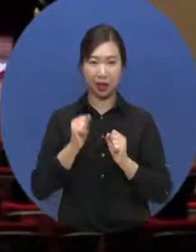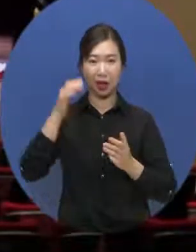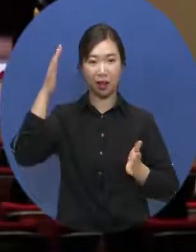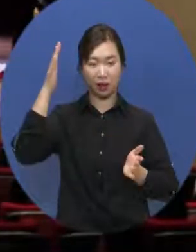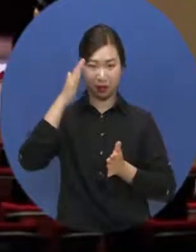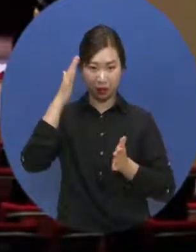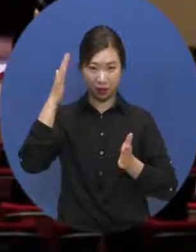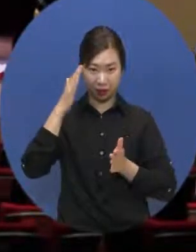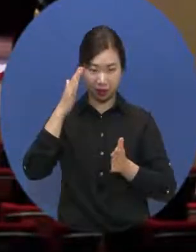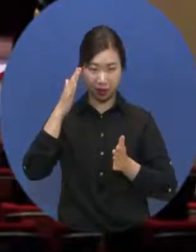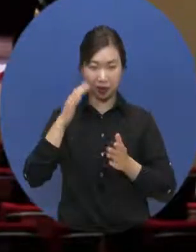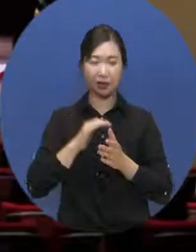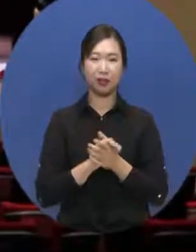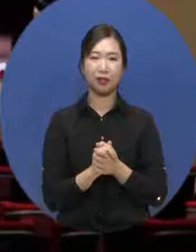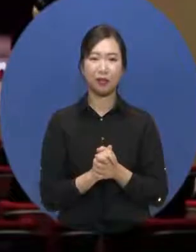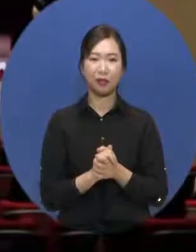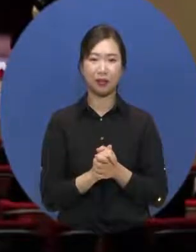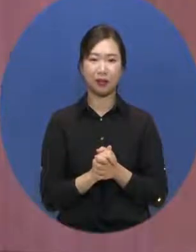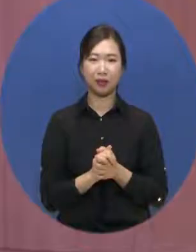학생들,